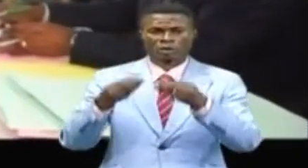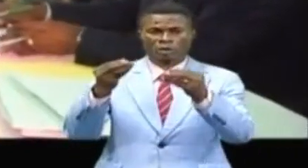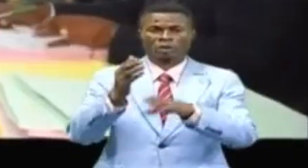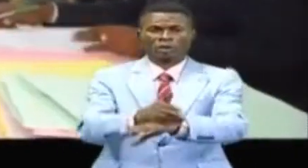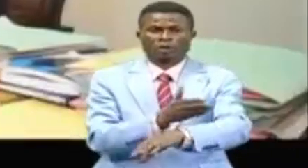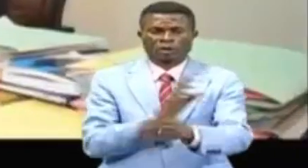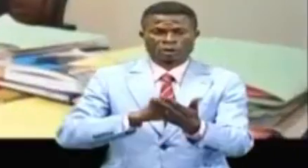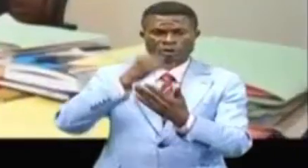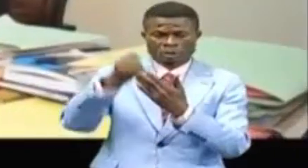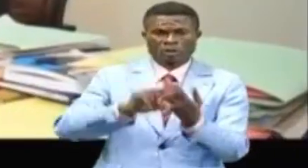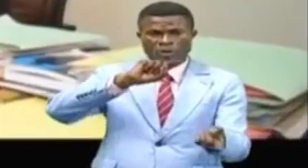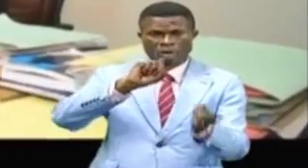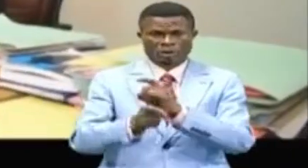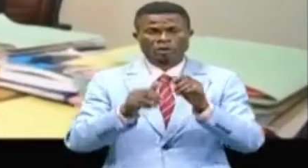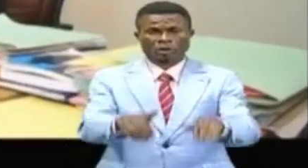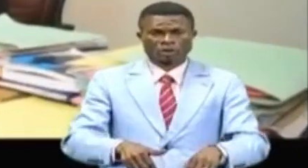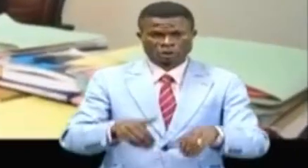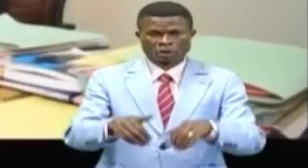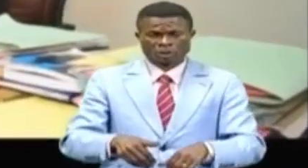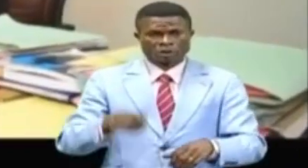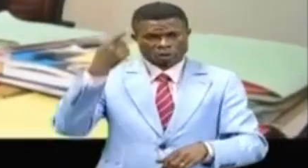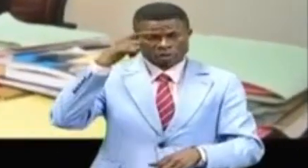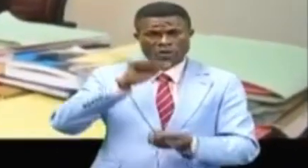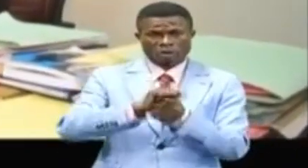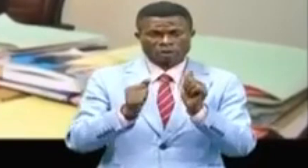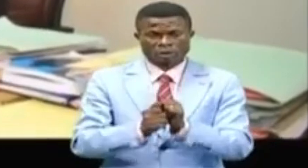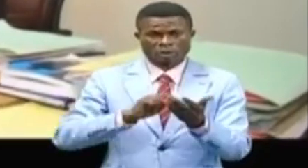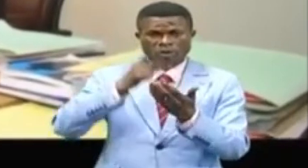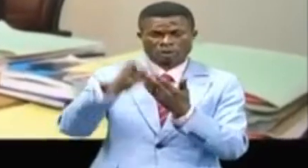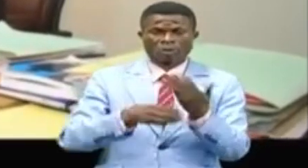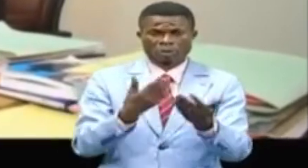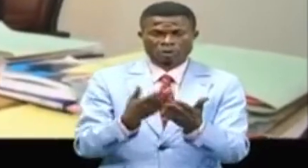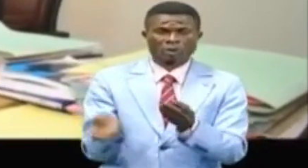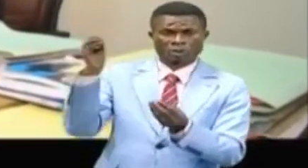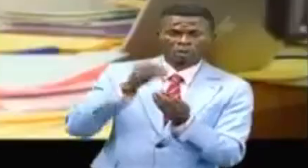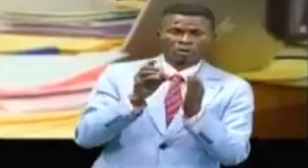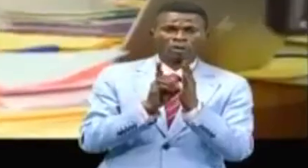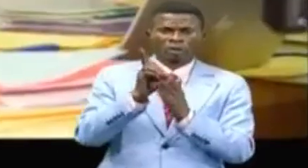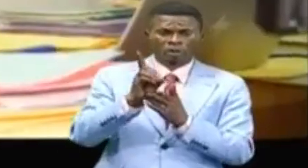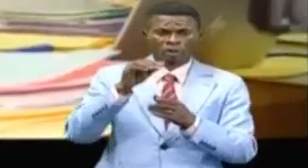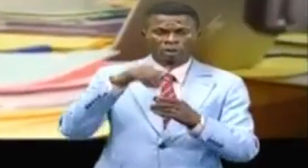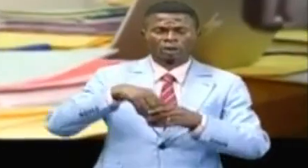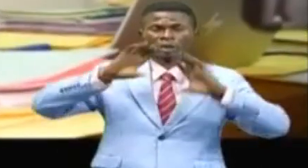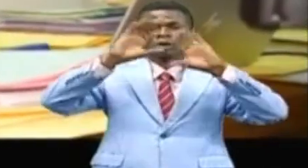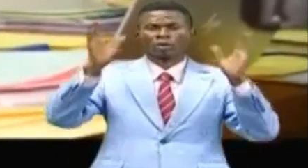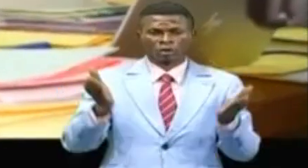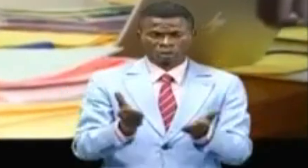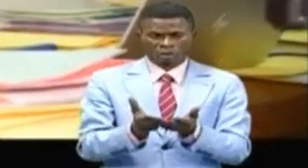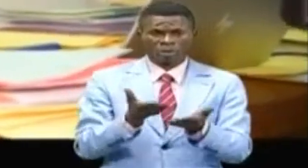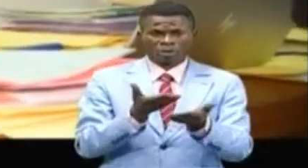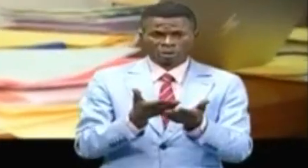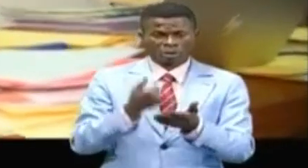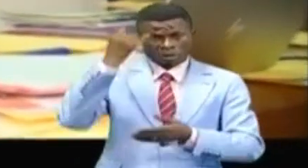du projet de transformation de l'agriculture dans le cadre du programme d'urgence intégré des développements communautaires. Il s'agit